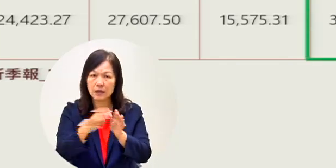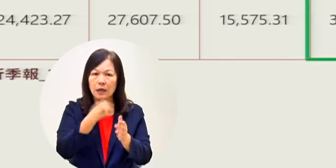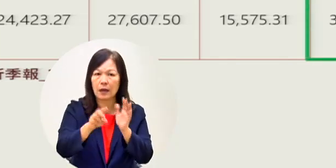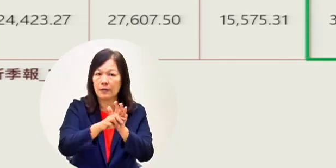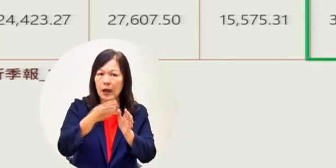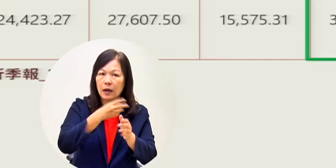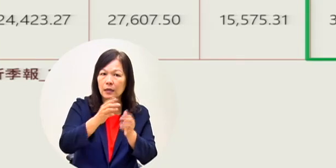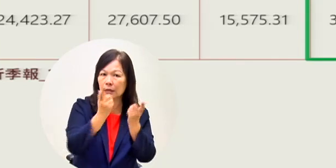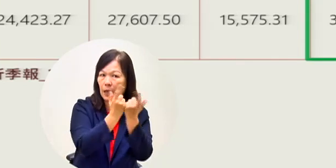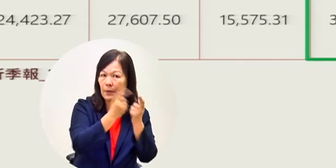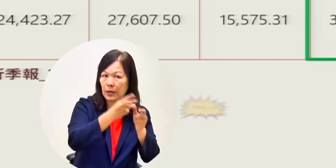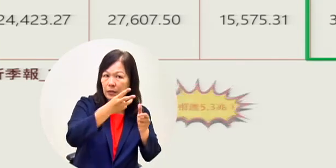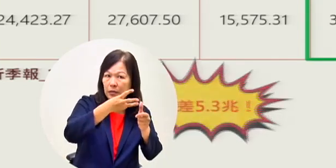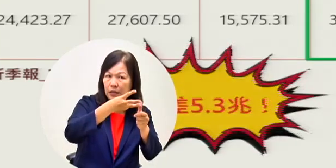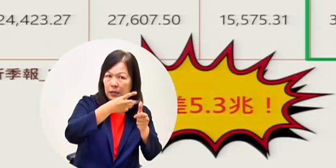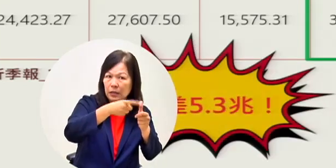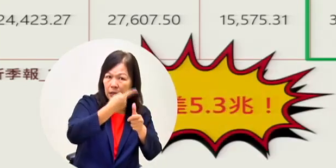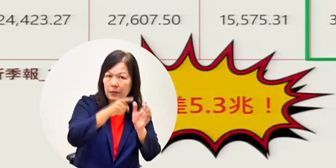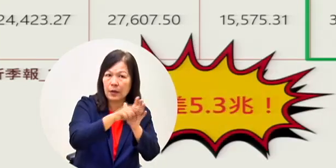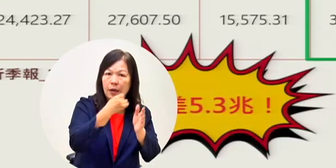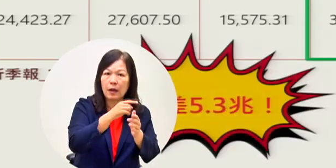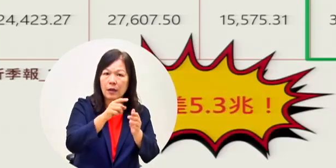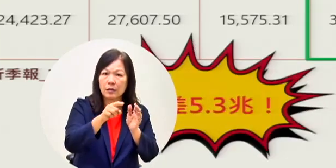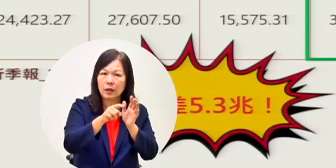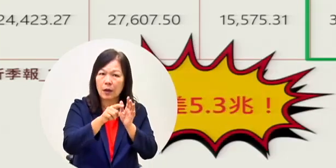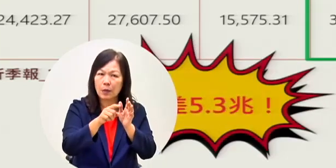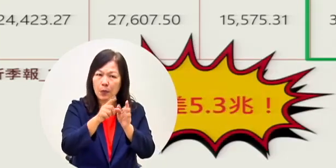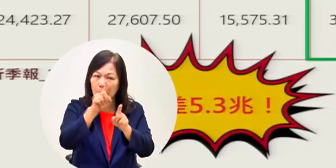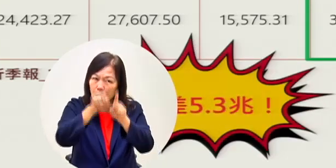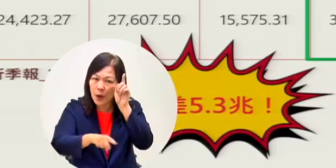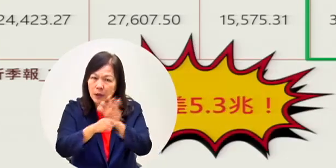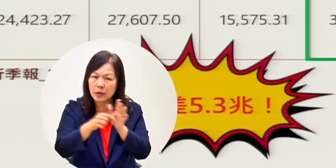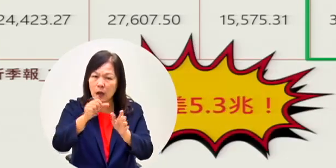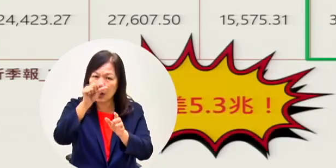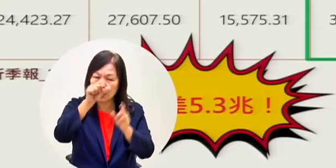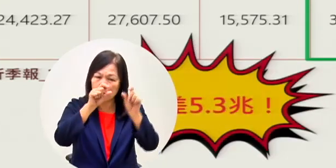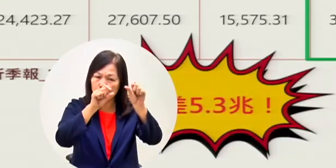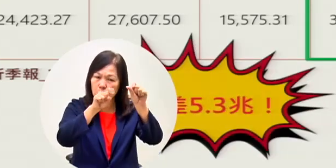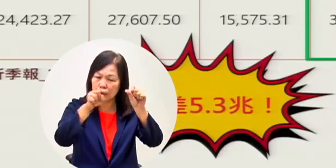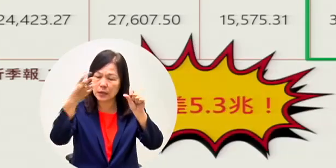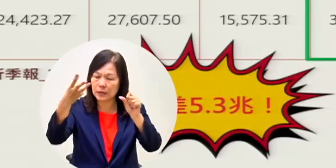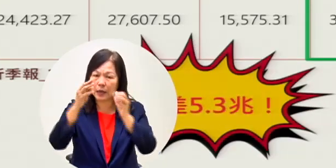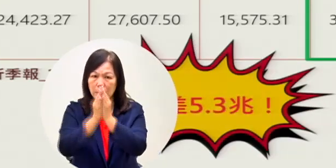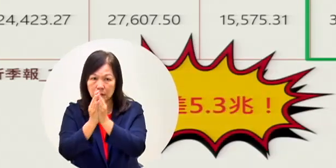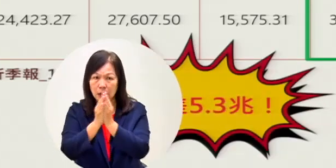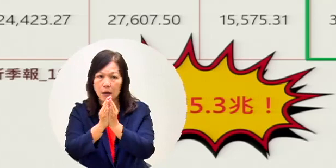8兆3742亿，短差5.3兆。目前高雄市的